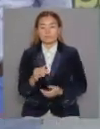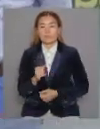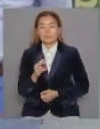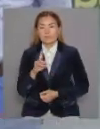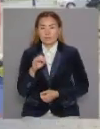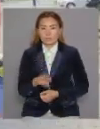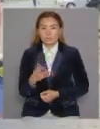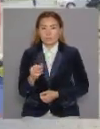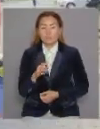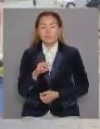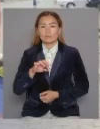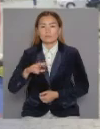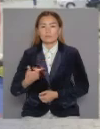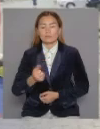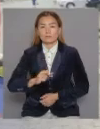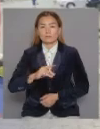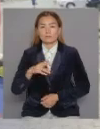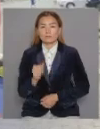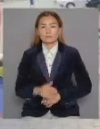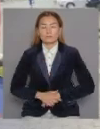перетягивание каната, армрестлинг и лянга.